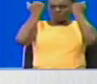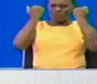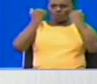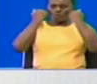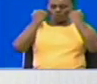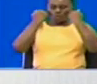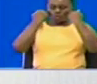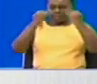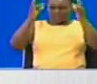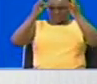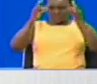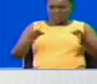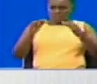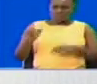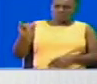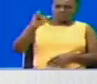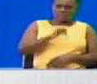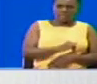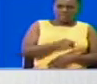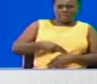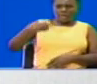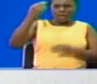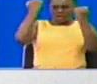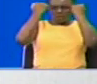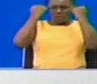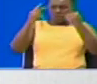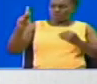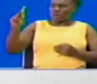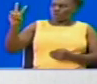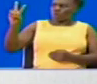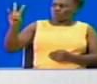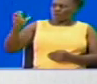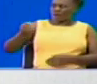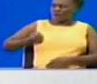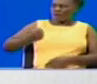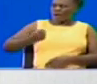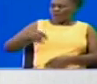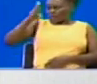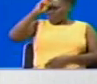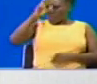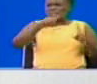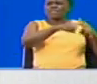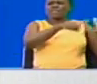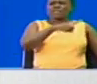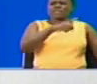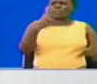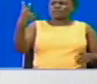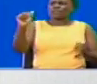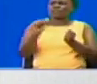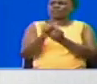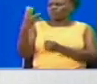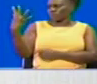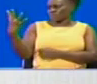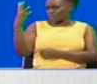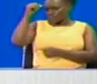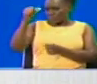imeshikilia msimamo wa mahakama kuu kuhusiana na kesi ya Kwekwe Mwandaza aliyeuawa na maafisa wa polisi mwaka 2014.